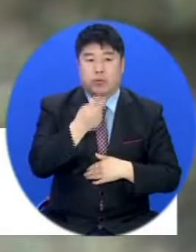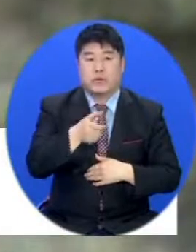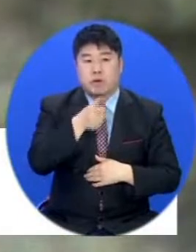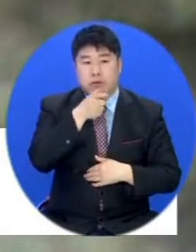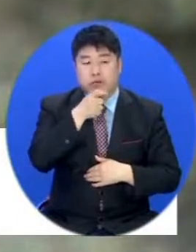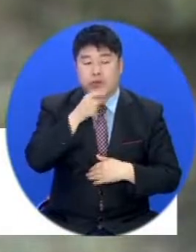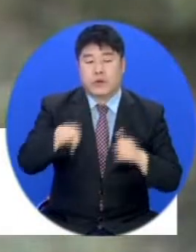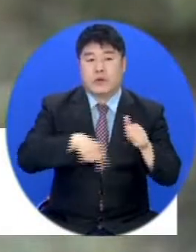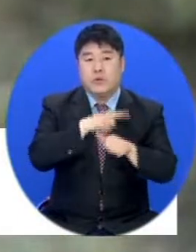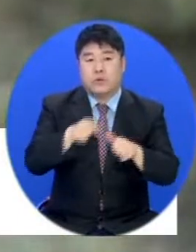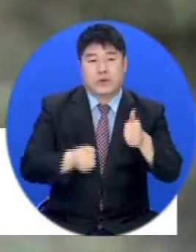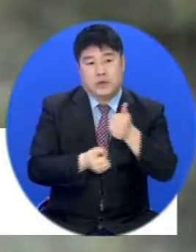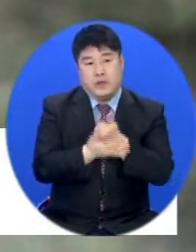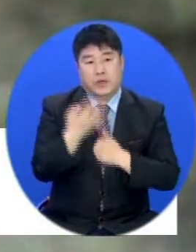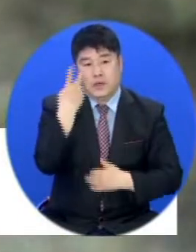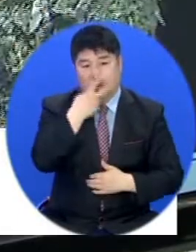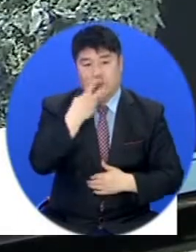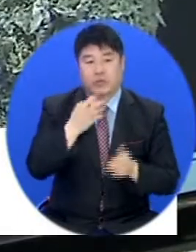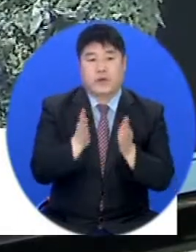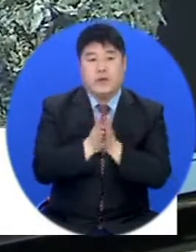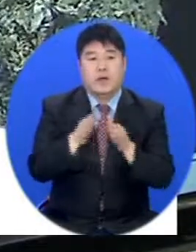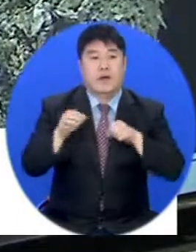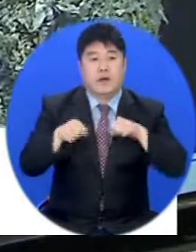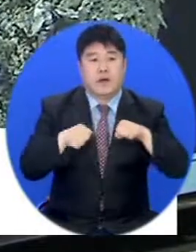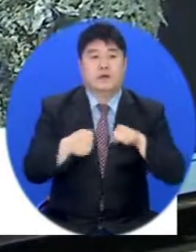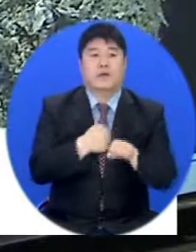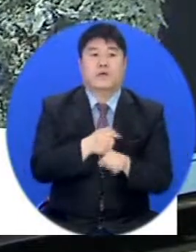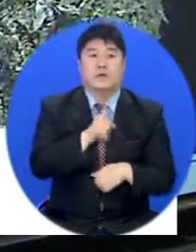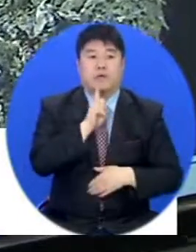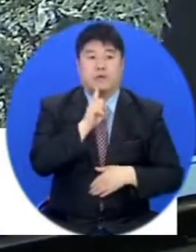등 환경영향조사도 실시한다고 밝혔습니다.